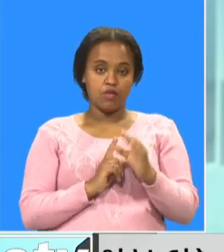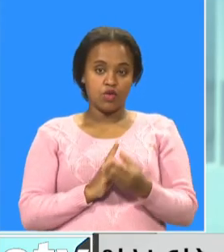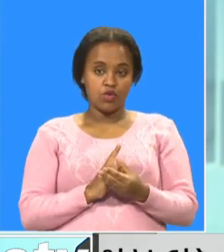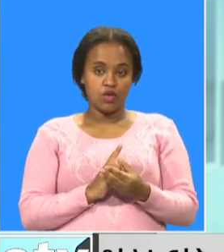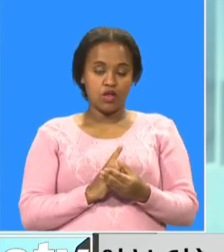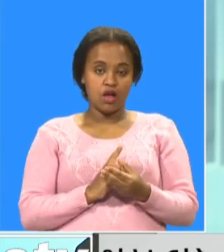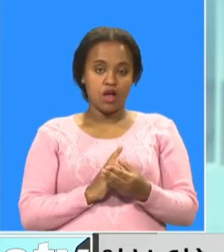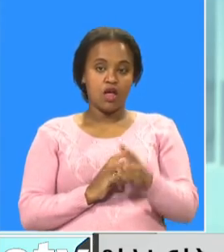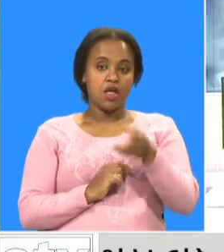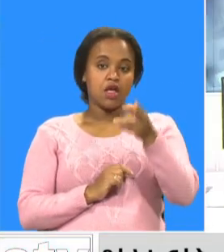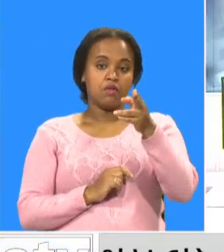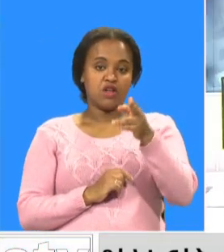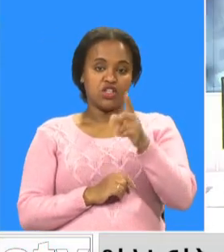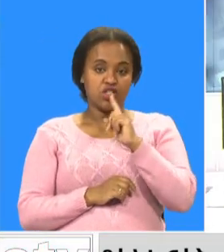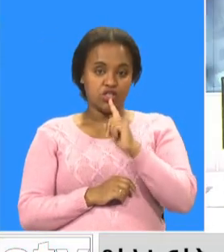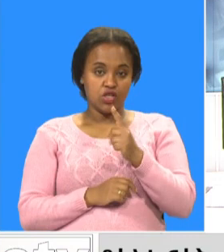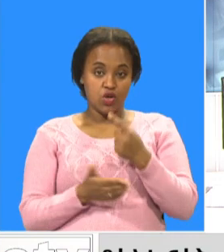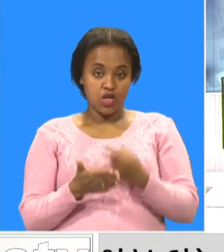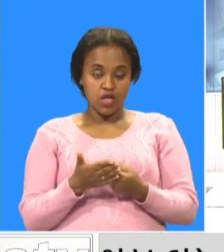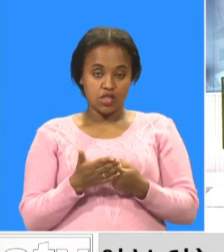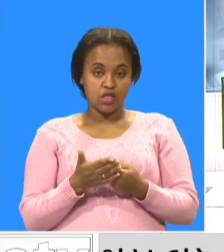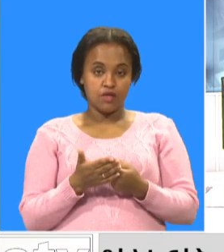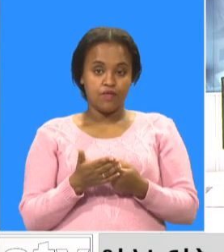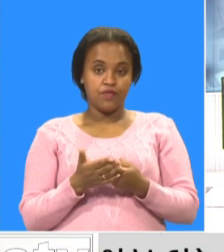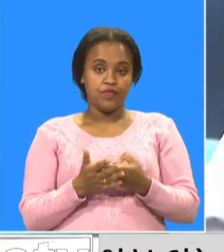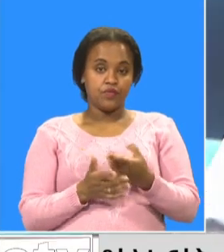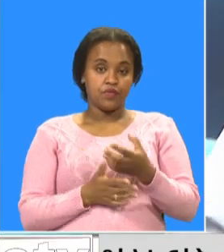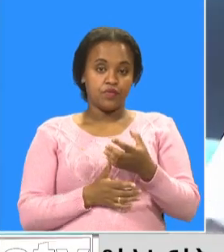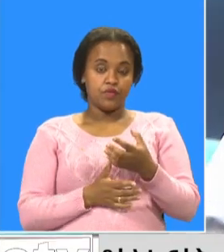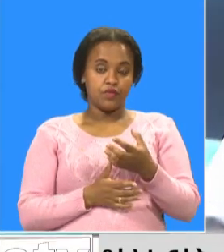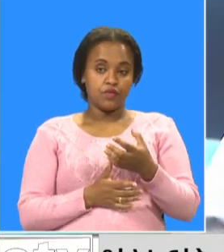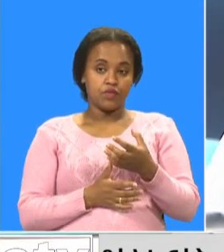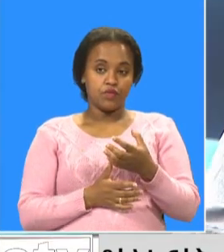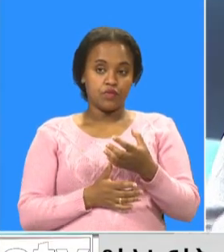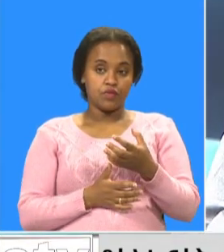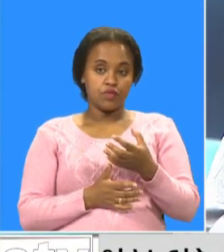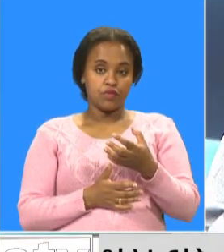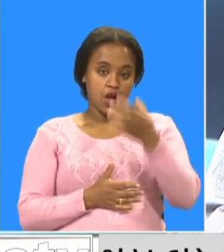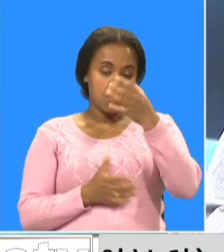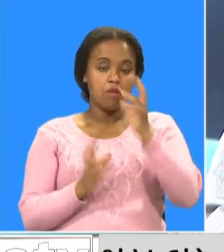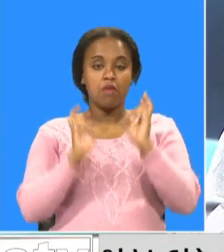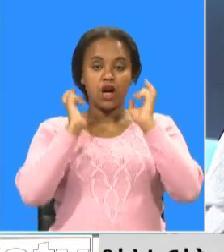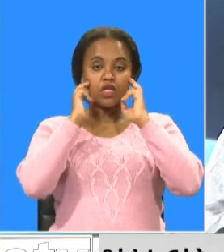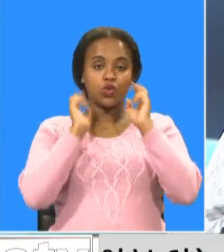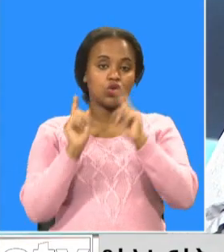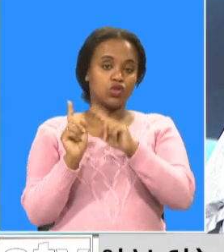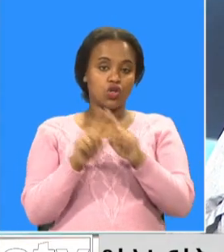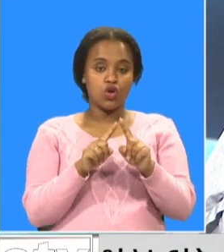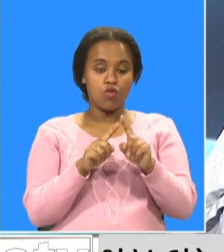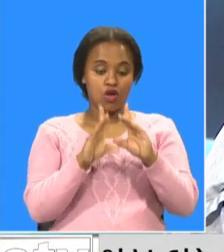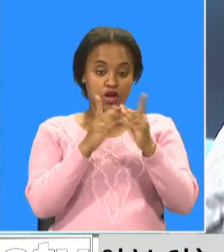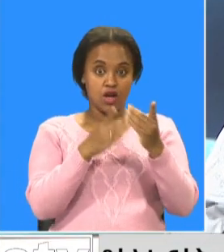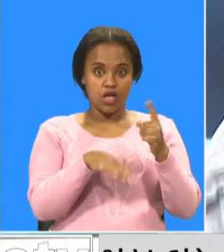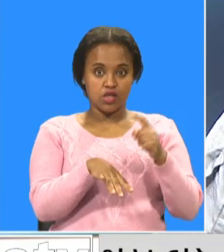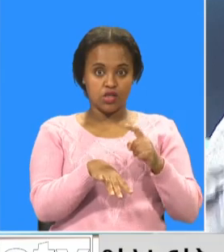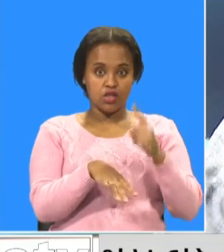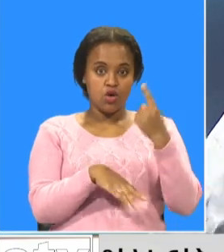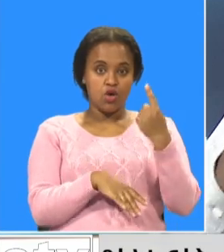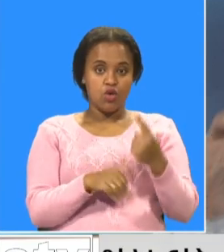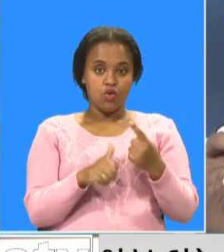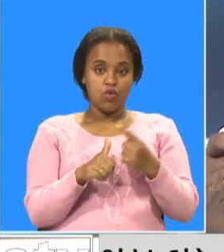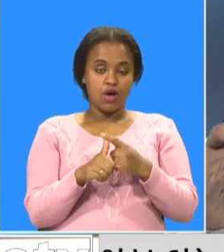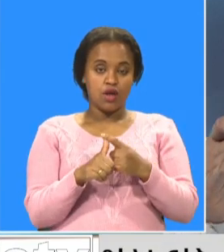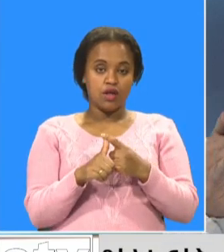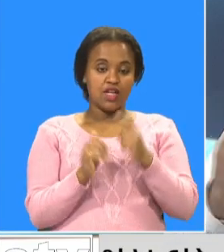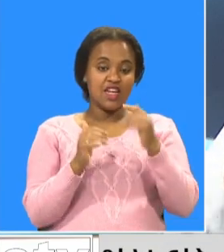ሲቹዌሽን ኢመርጀንሲ ሲቹዌሽን ነው። እነዚህ ማስቆይ ደግሞ ክላስ 1 ቅድም መጀመሪያ ሲንገባ ያነሳውት እንደ